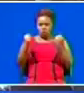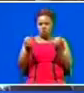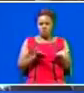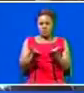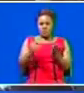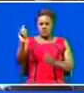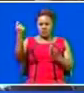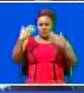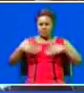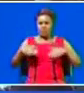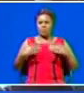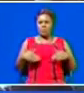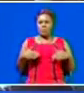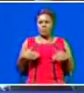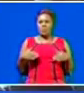Kenya.